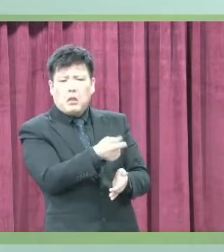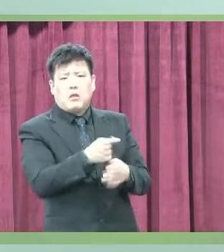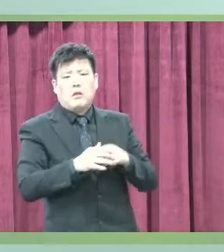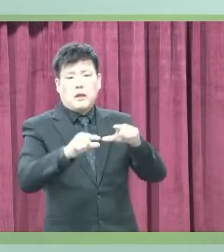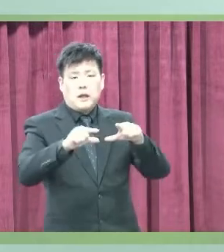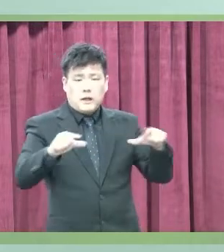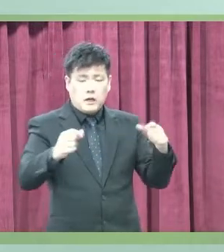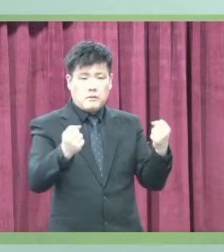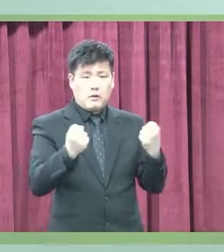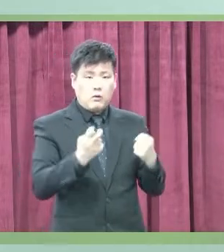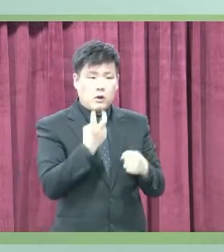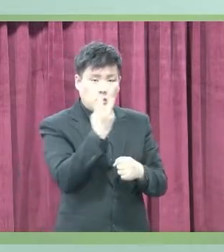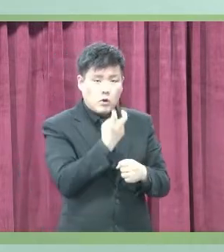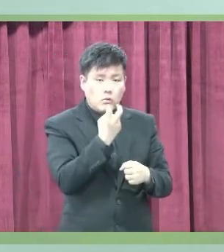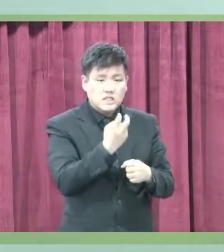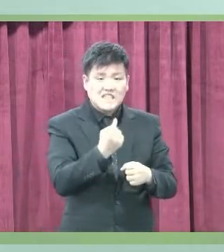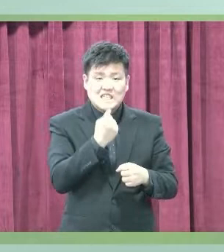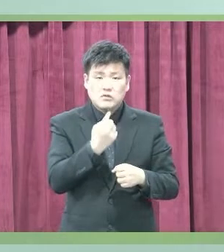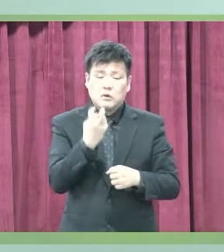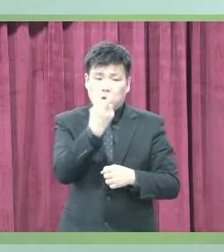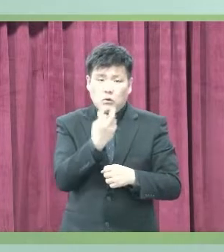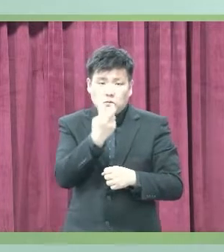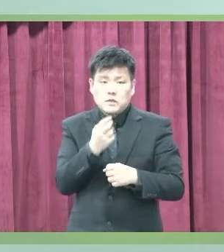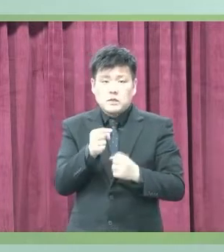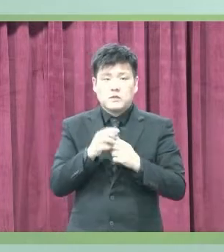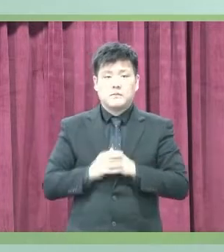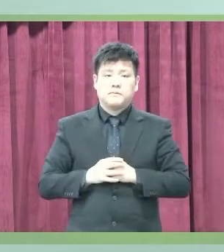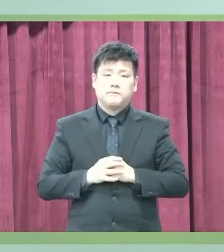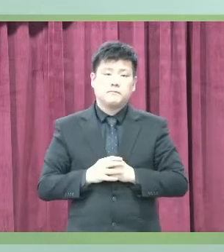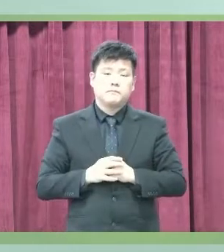건강 검진과 구강 검진의